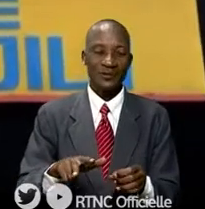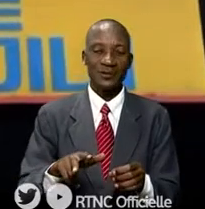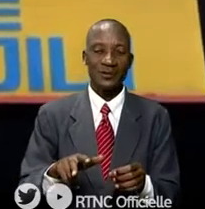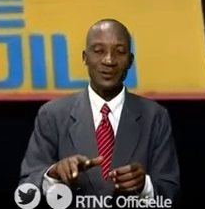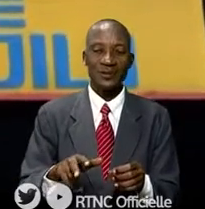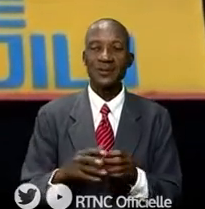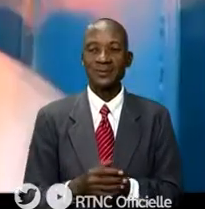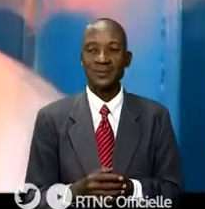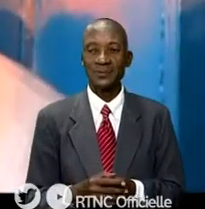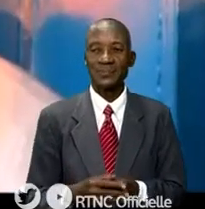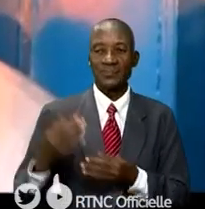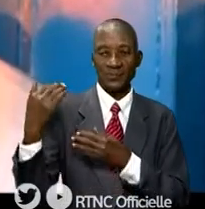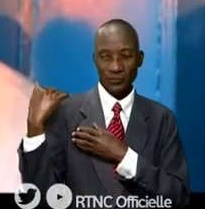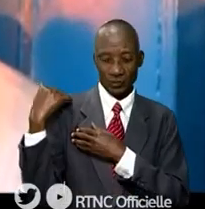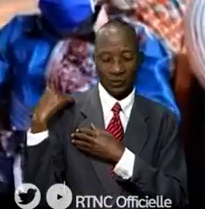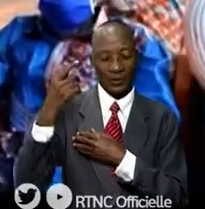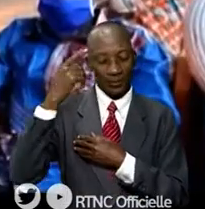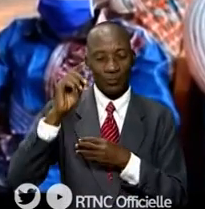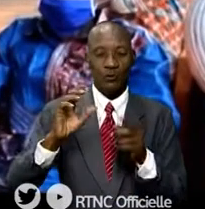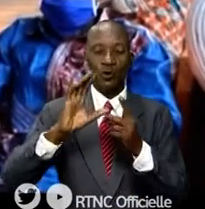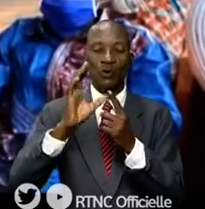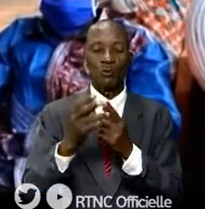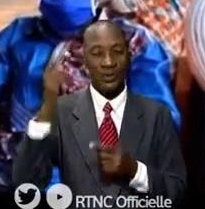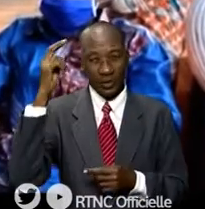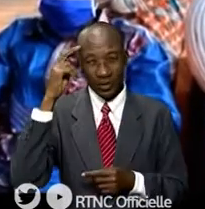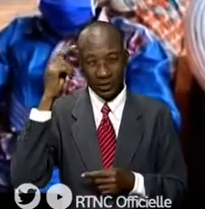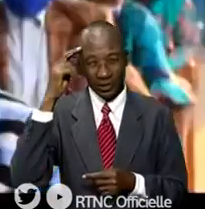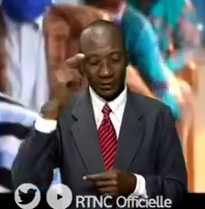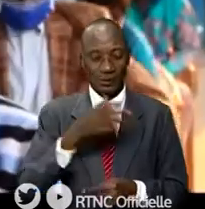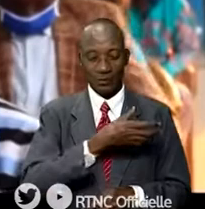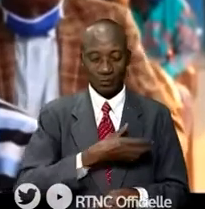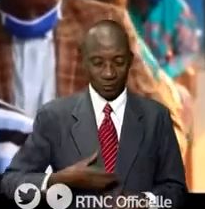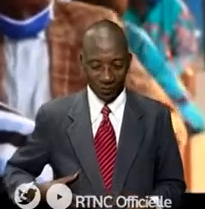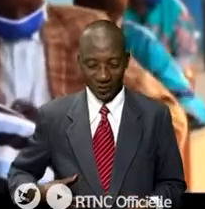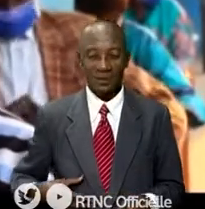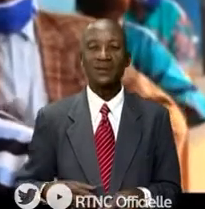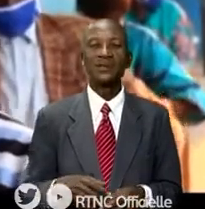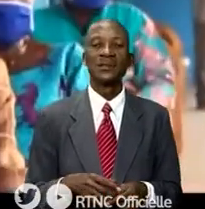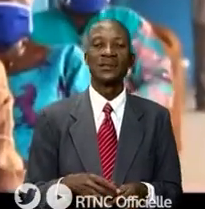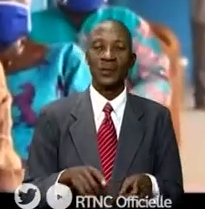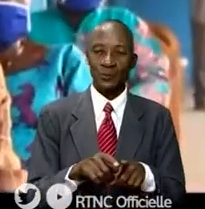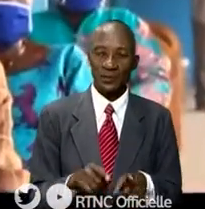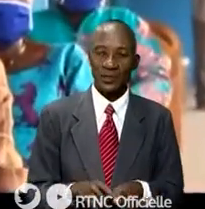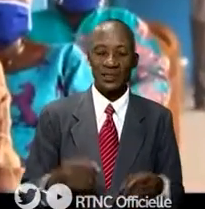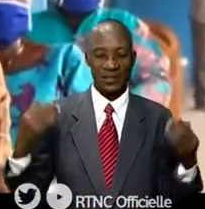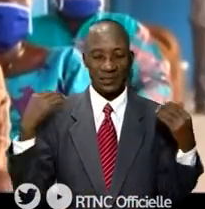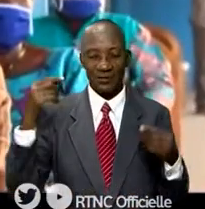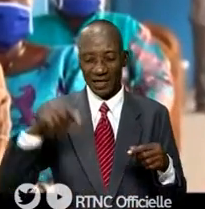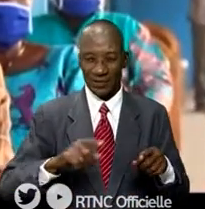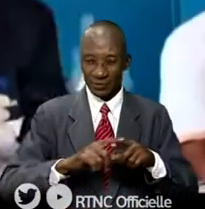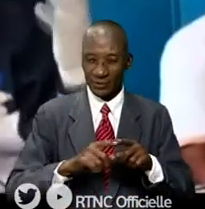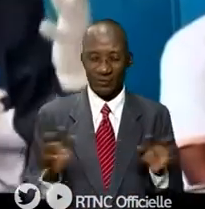municipales d'Ndjili, en l'occurrence les bourgmestres, les chefs des quartiers, ont été conviés à cette rencontre pour épingler la place majeure